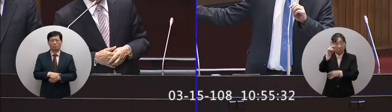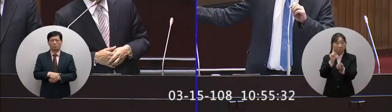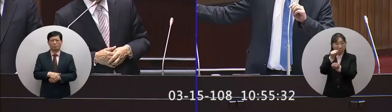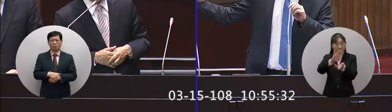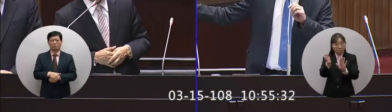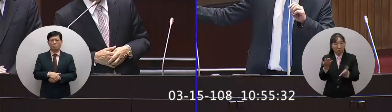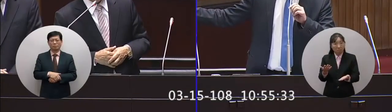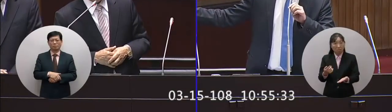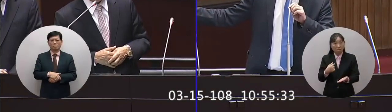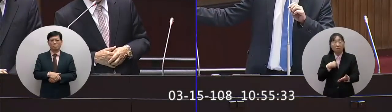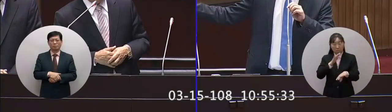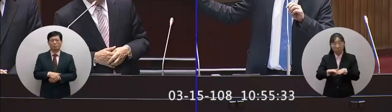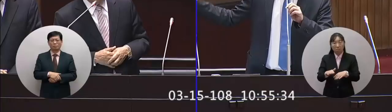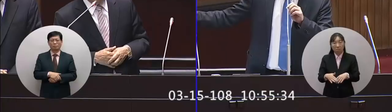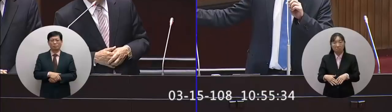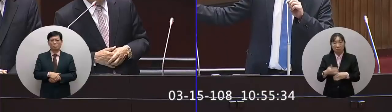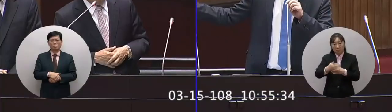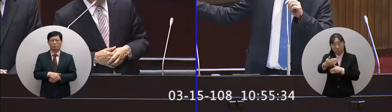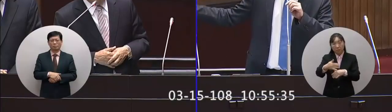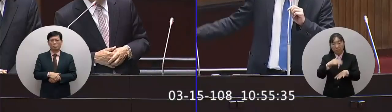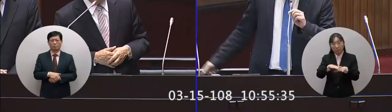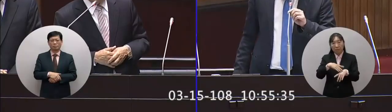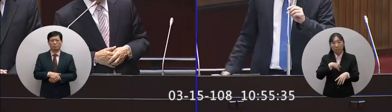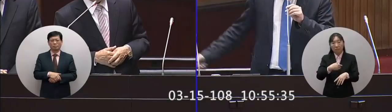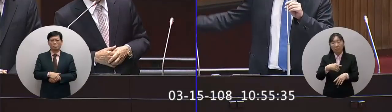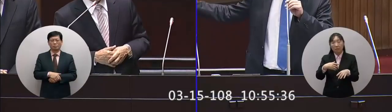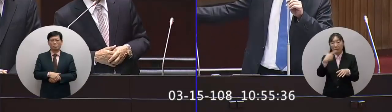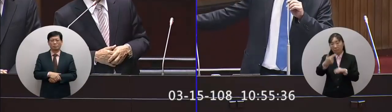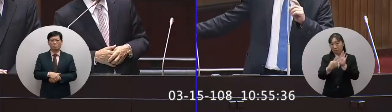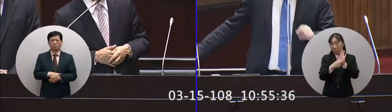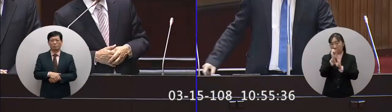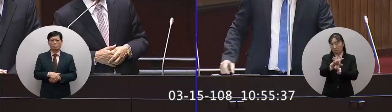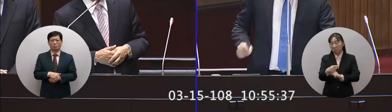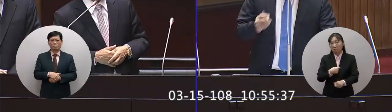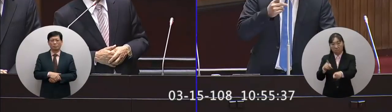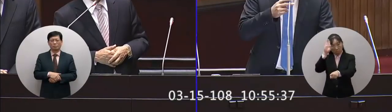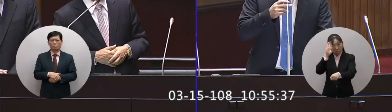的事情，我一步一步哈，再带院长看有多离谱。